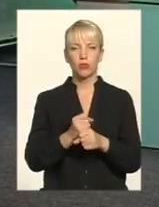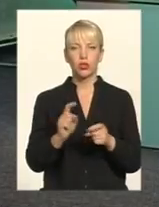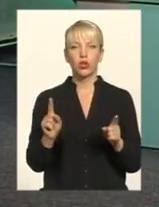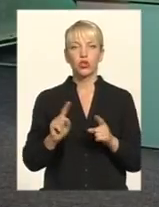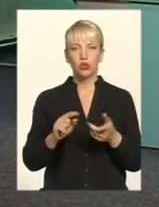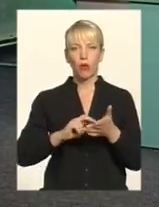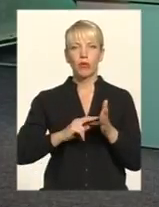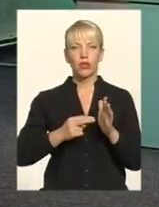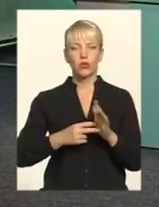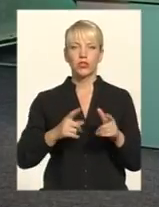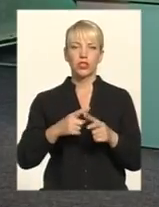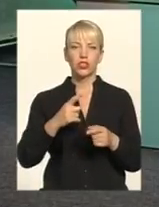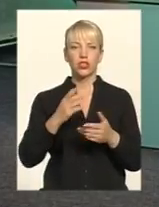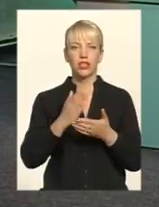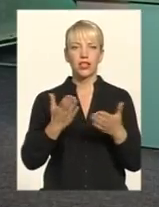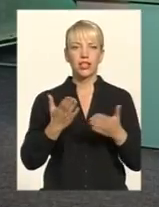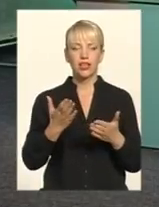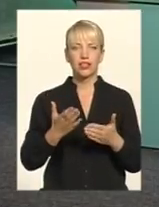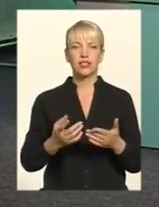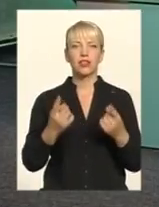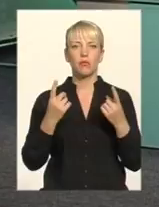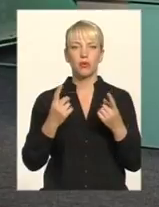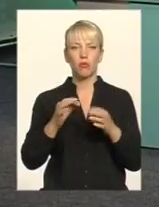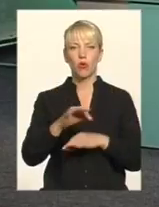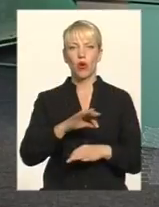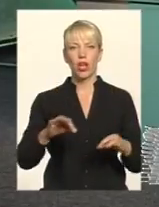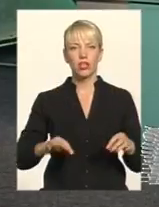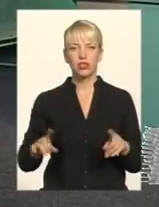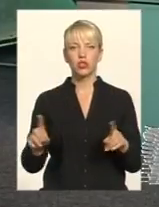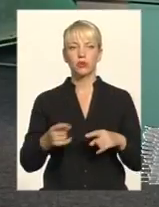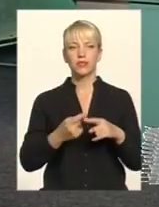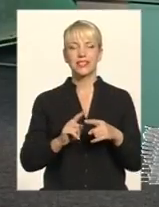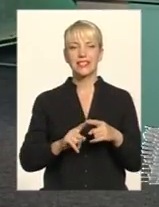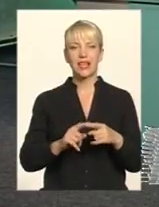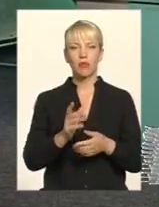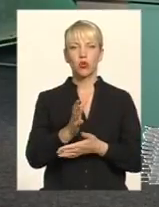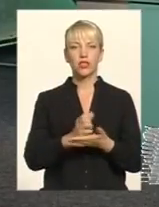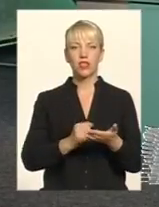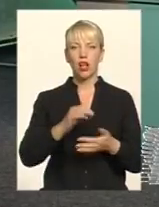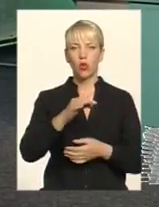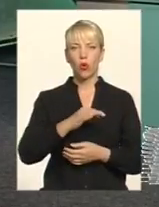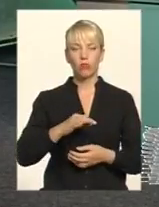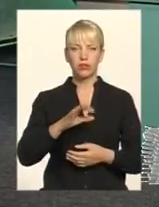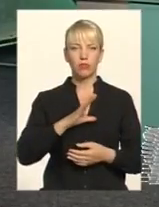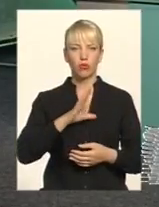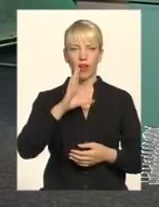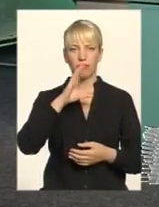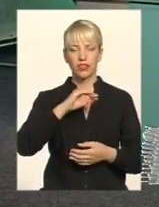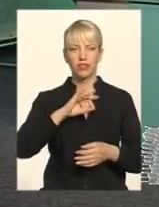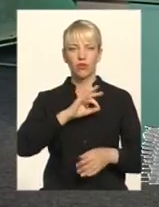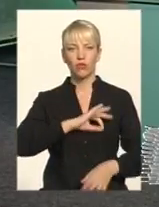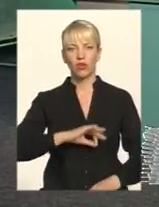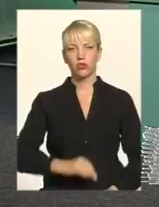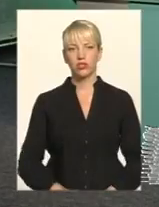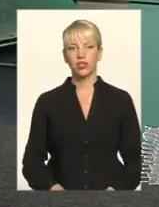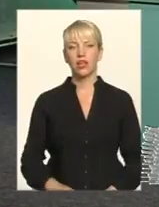якісь амбітні проекти, аби і цей потенціал області був ефективно використаний? Ну,